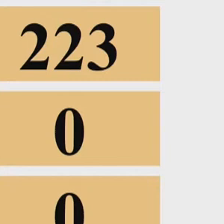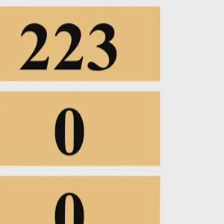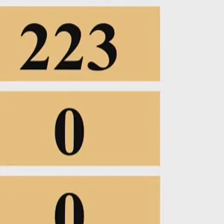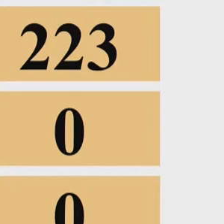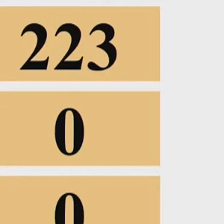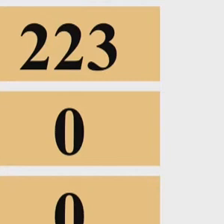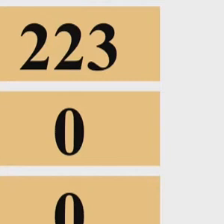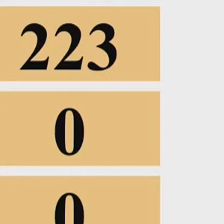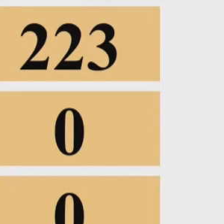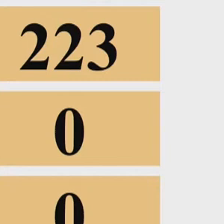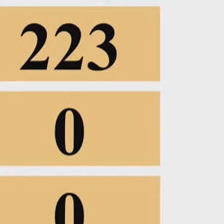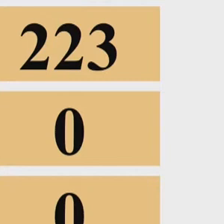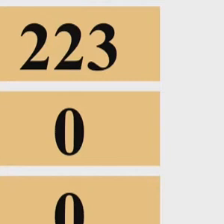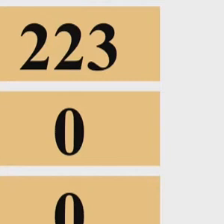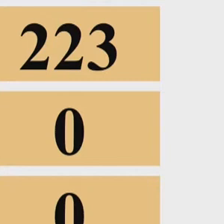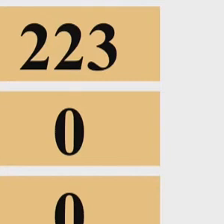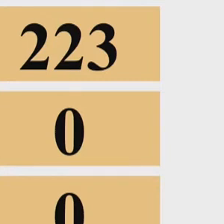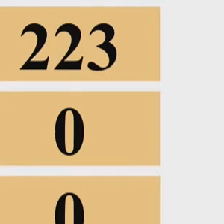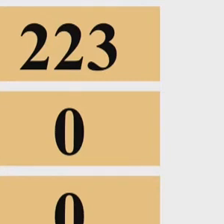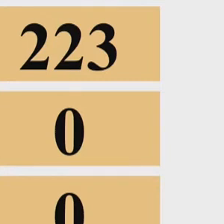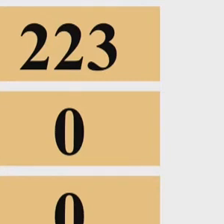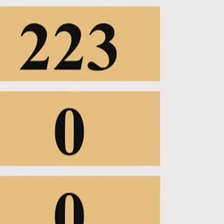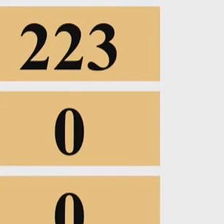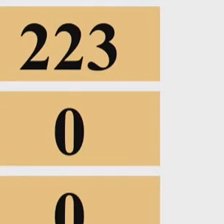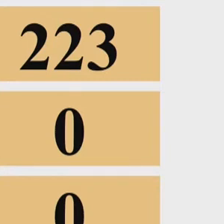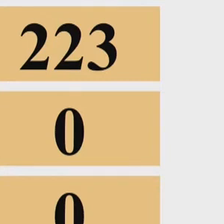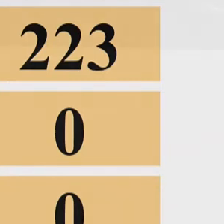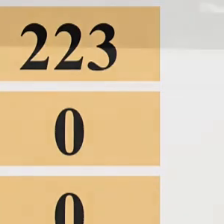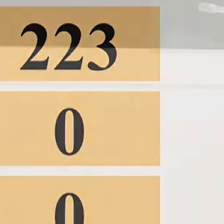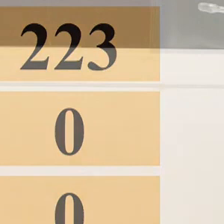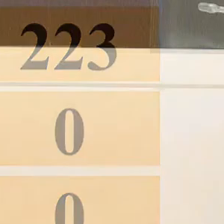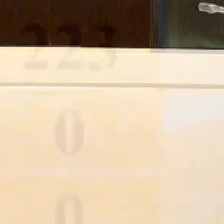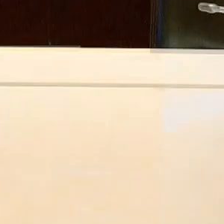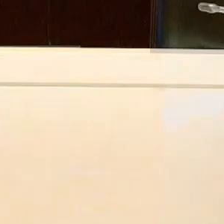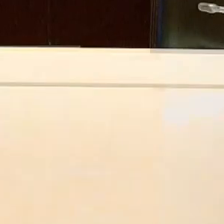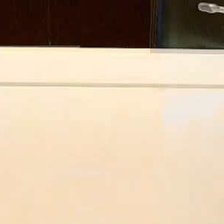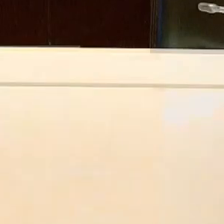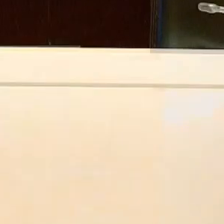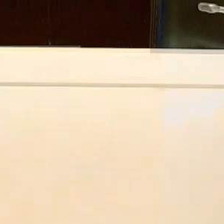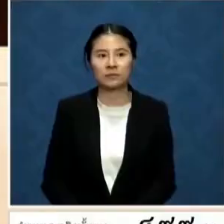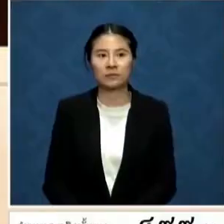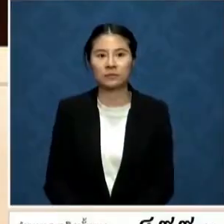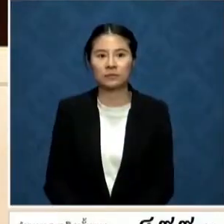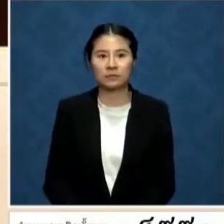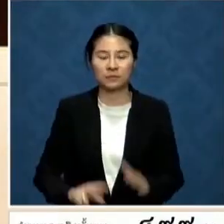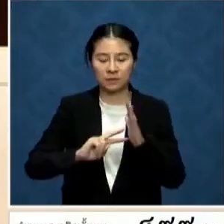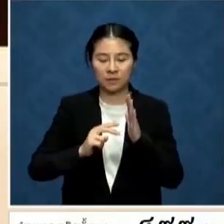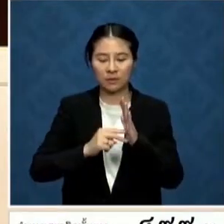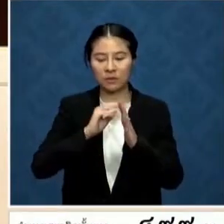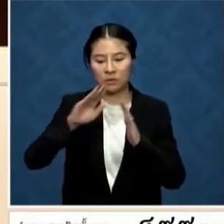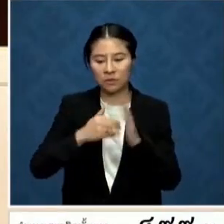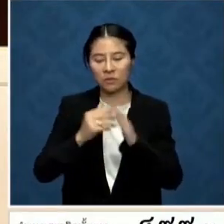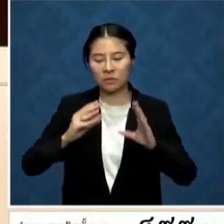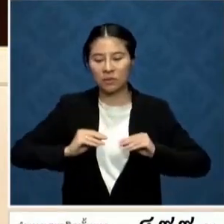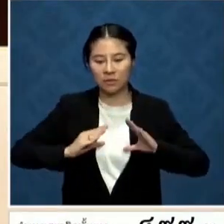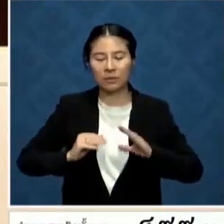ครับไม่เห็นด้วย 223งดออกเสียง 0ไม่ลงคะแนนเสียง 0เป็นอันไม่เอ่อไม่เห็นชอบกับยติของ